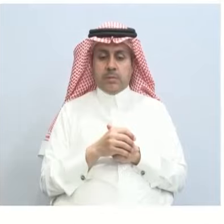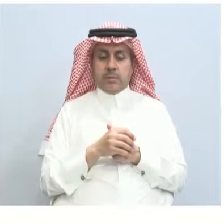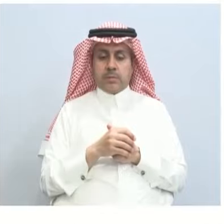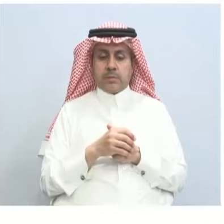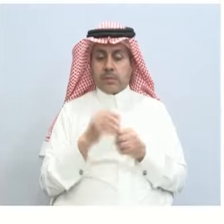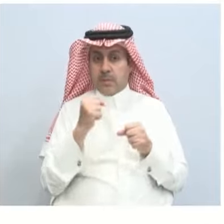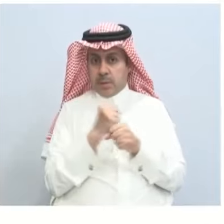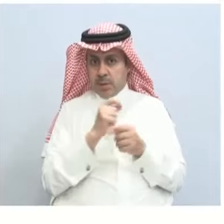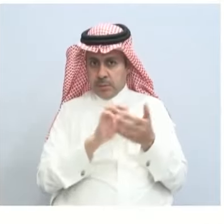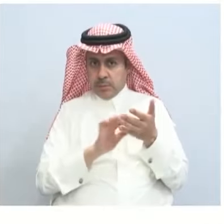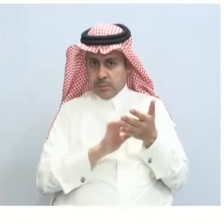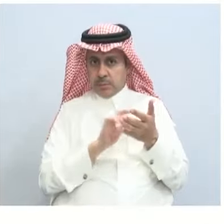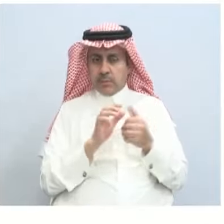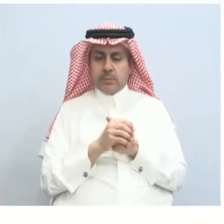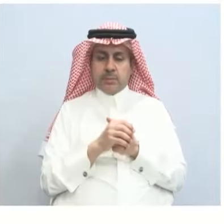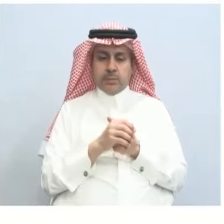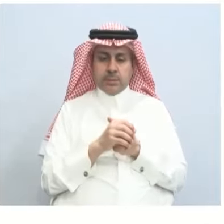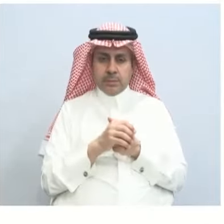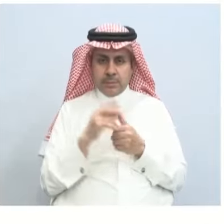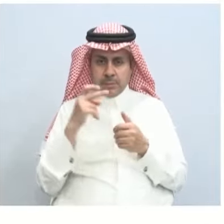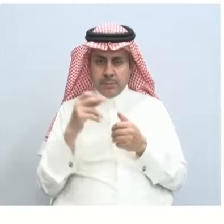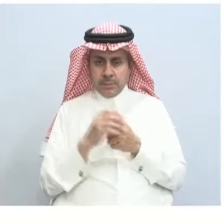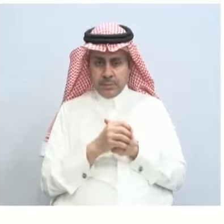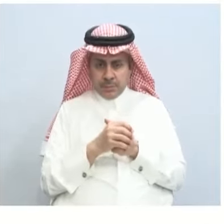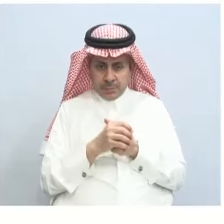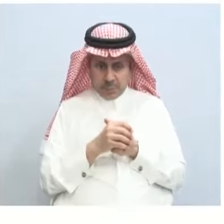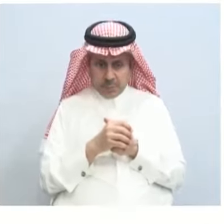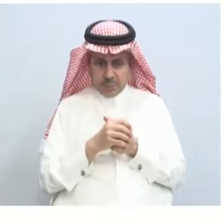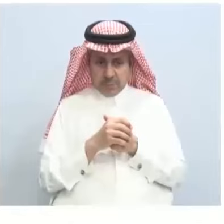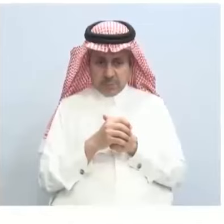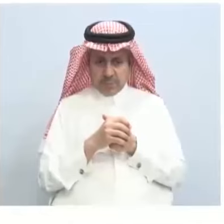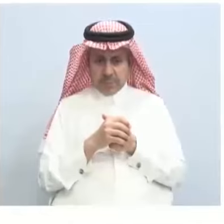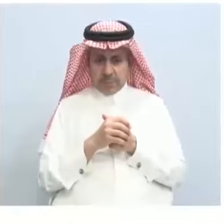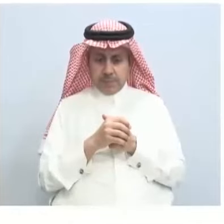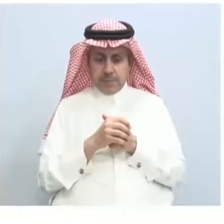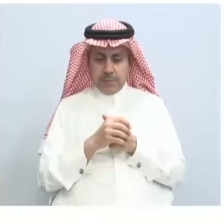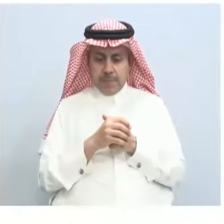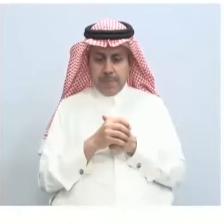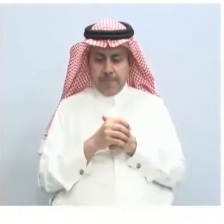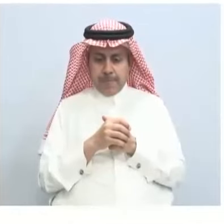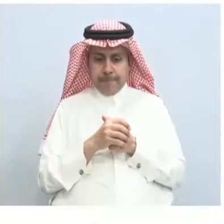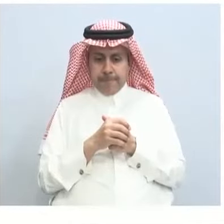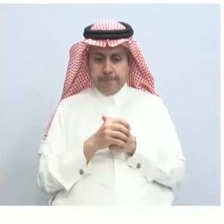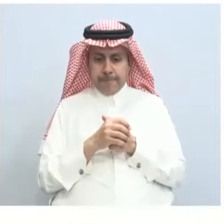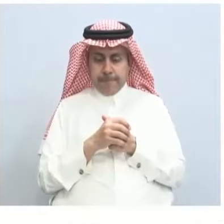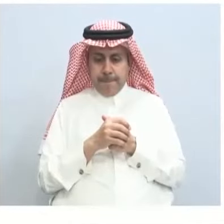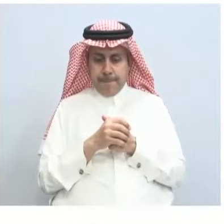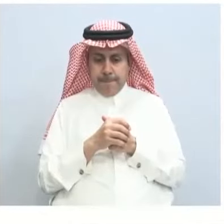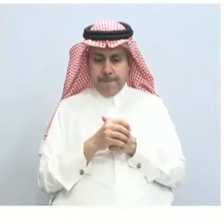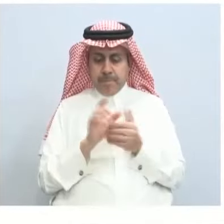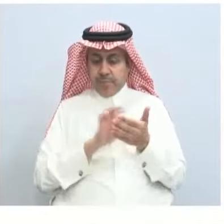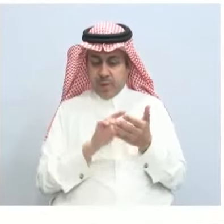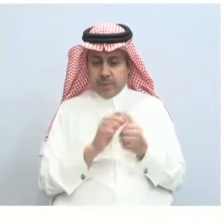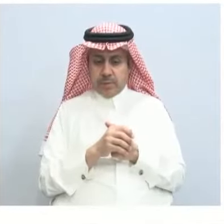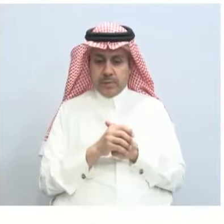نستخدم على طول الاله الحاسبه يعني في اجراء الحساب لهذه المعادله شويه طويله فبالتالي نقول